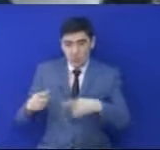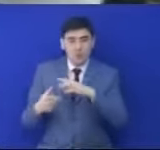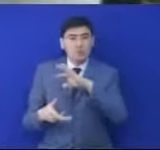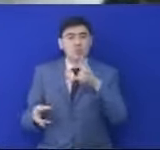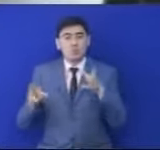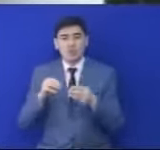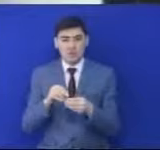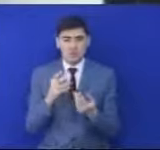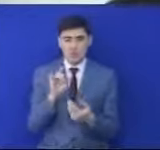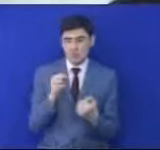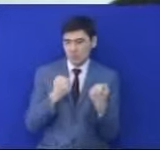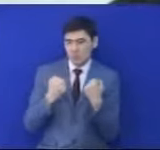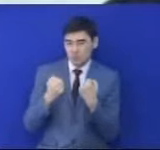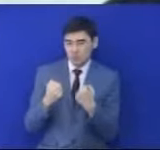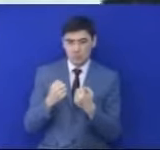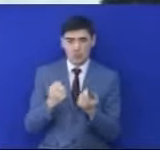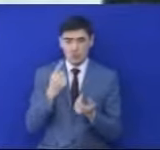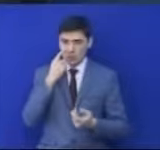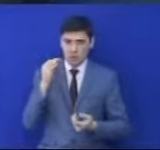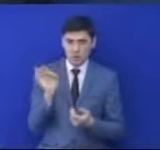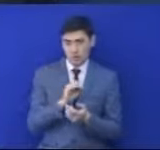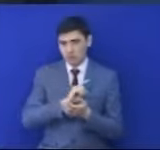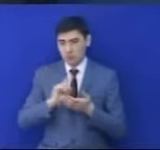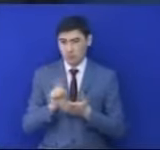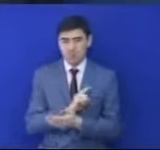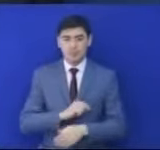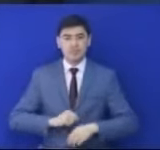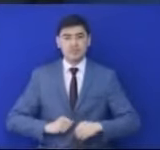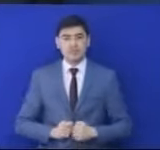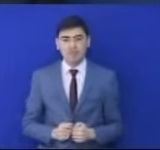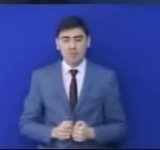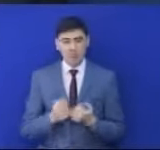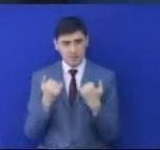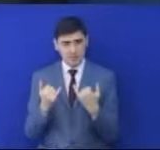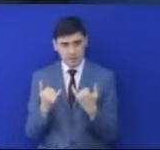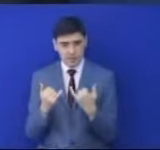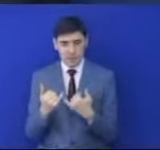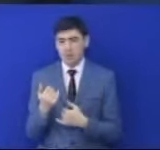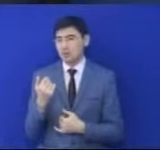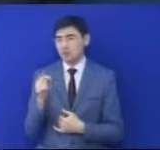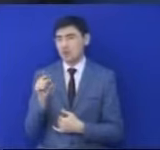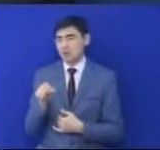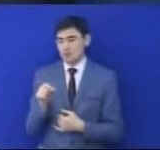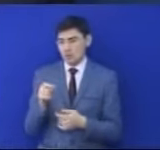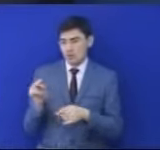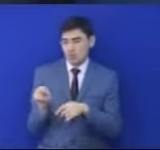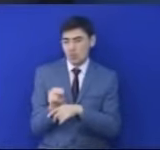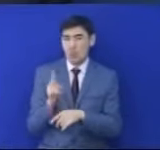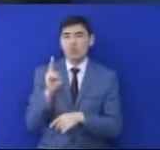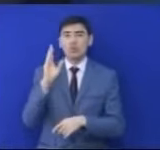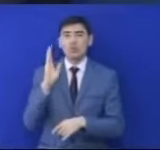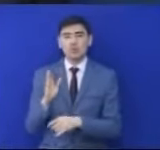ашылып, көлік қатынасы да жақсарар еді. Қазір байқауға қатысты шаралар қолға